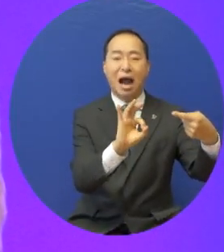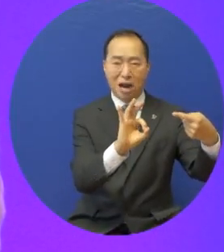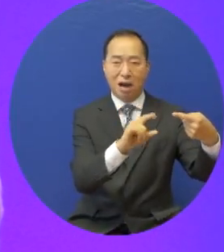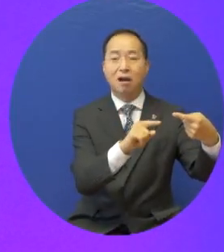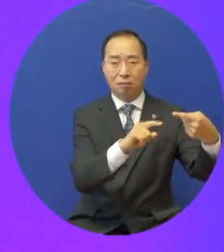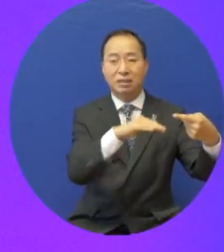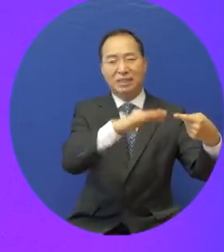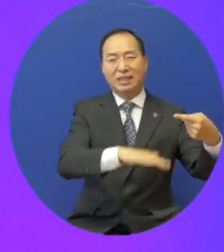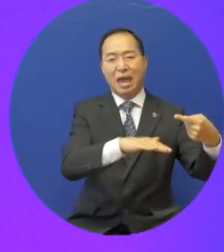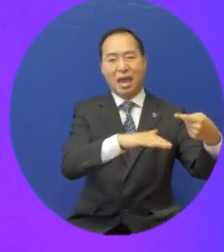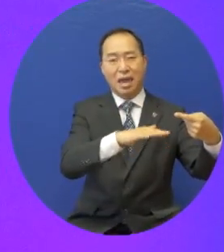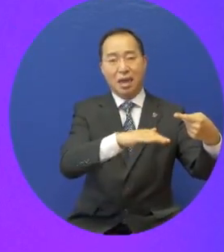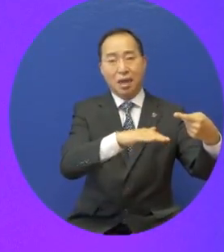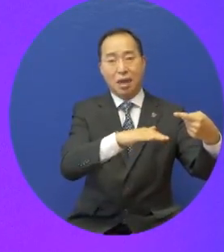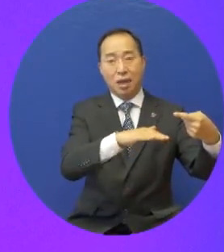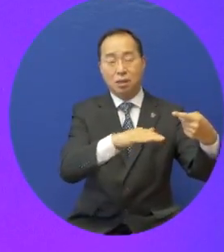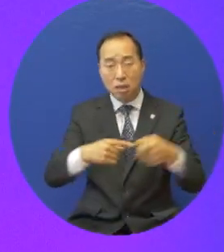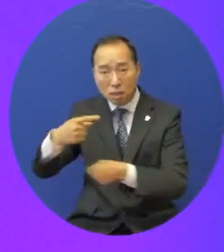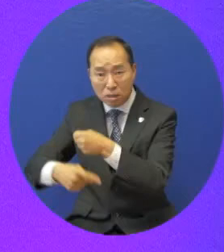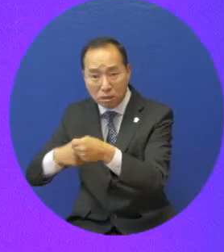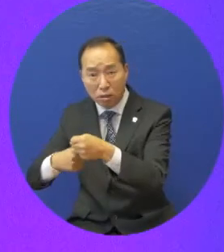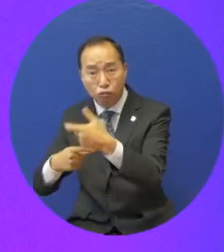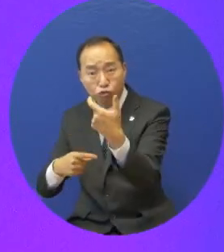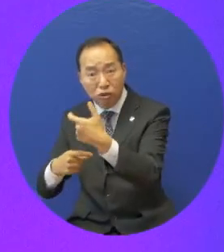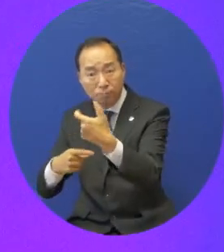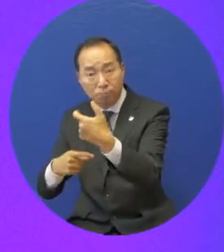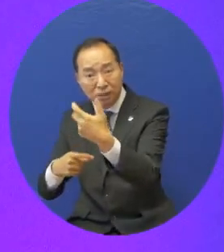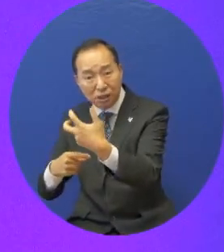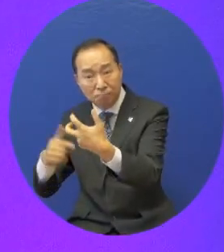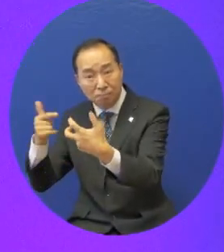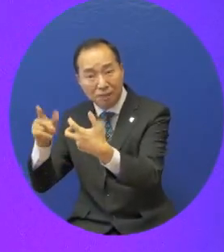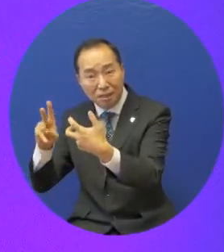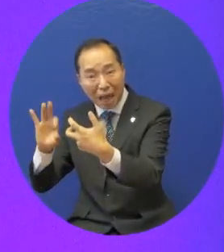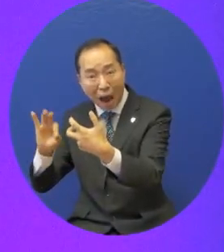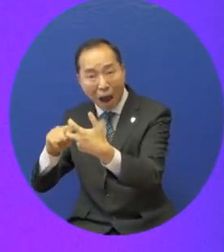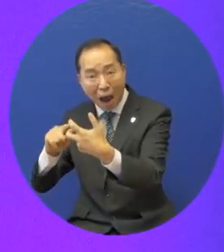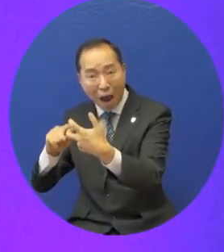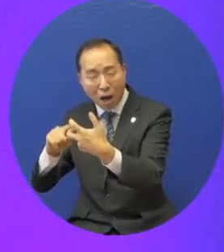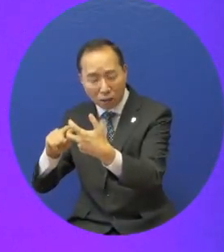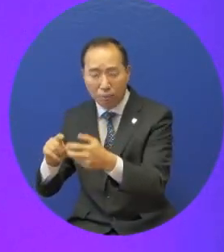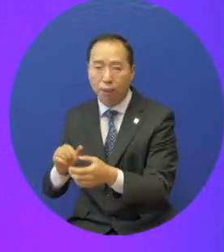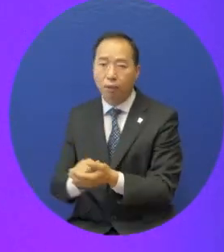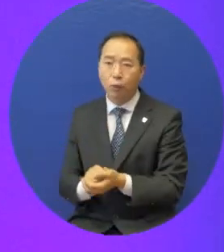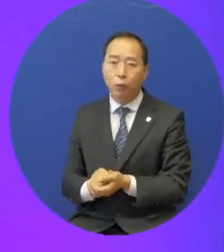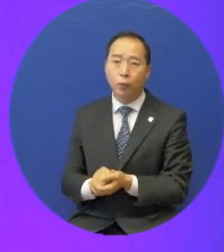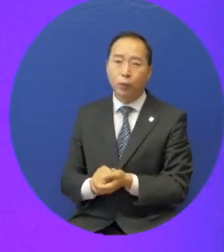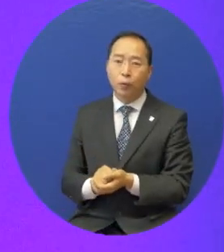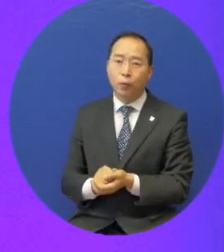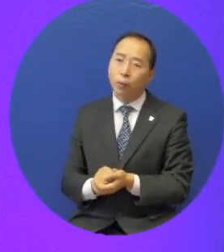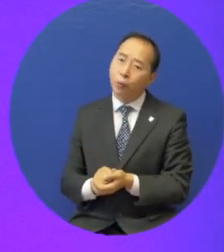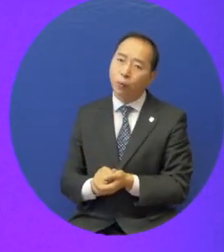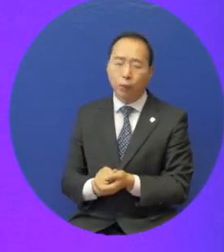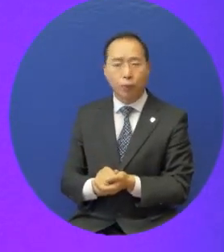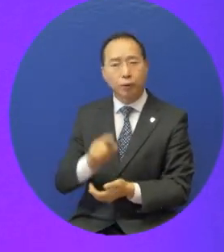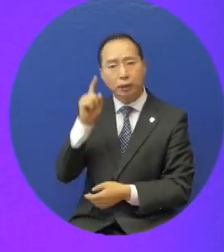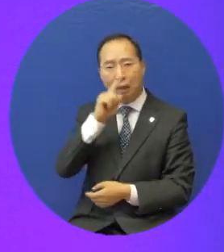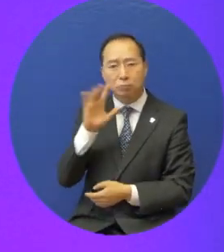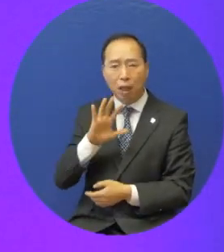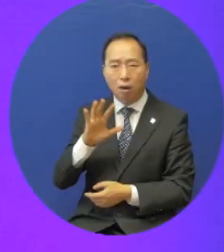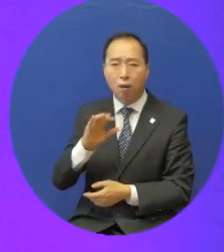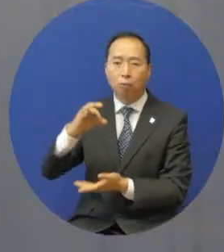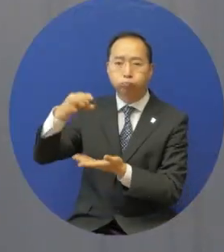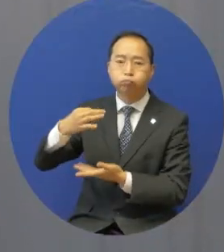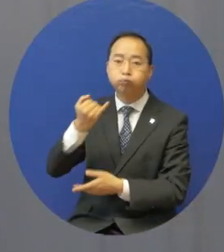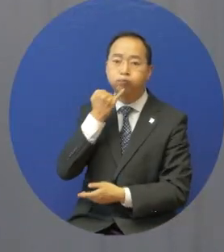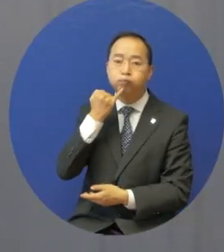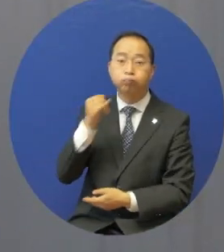정도가 보통 100냥 이내였으니까 그 정도 물가로 생각을 하면 연봉이 60냥 내외였다라고 하는 건 적은